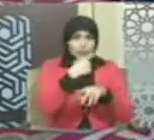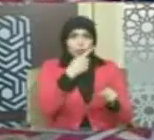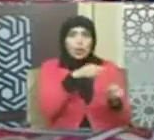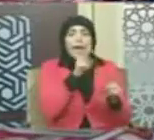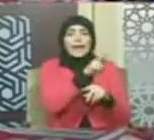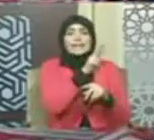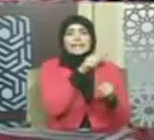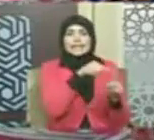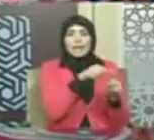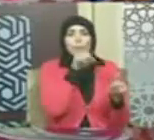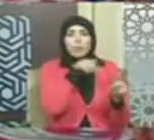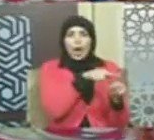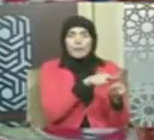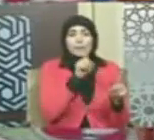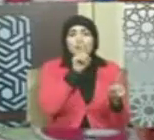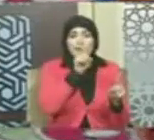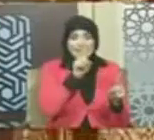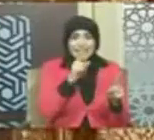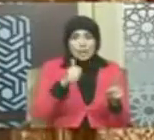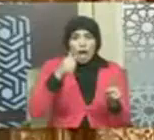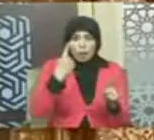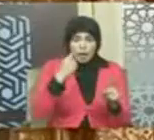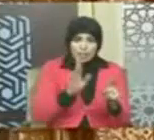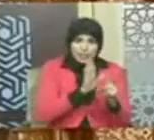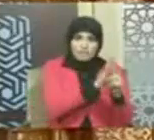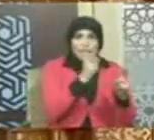وقال أبو بكر: صدق،